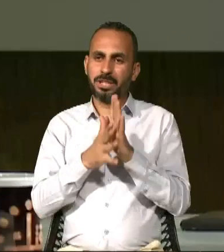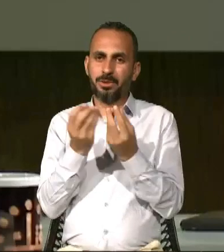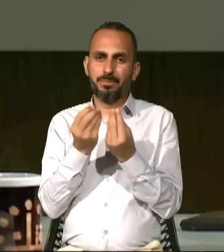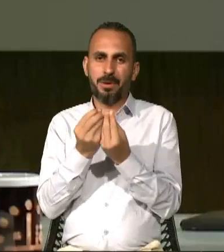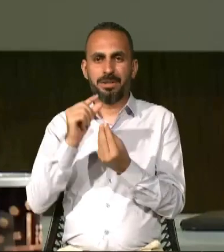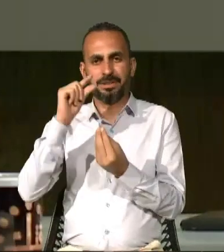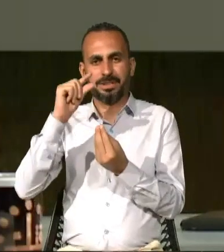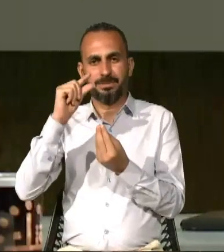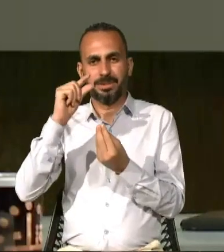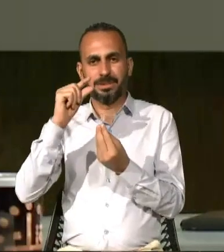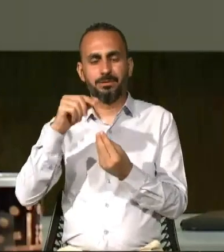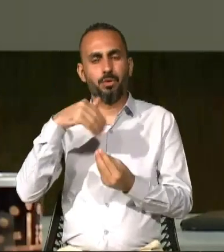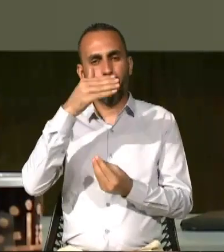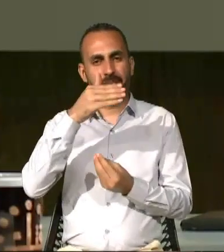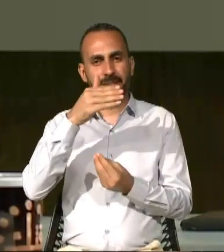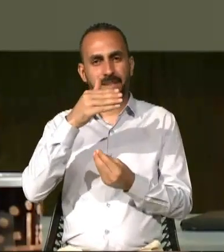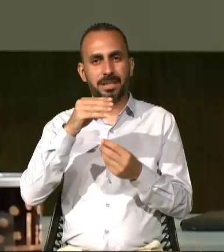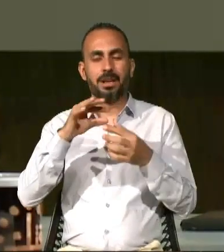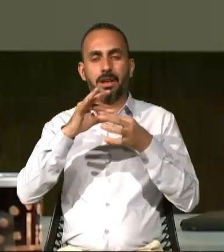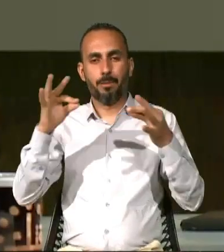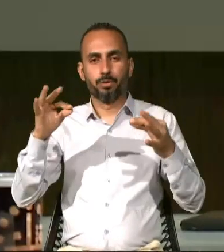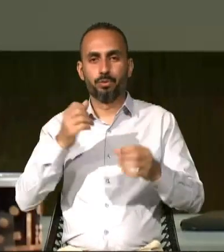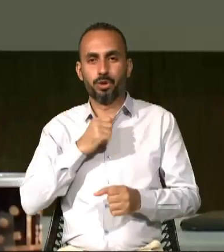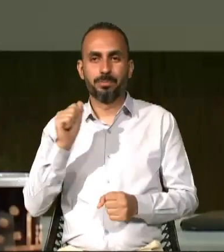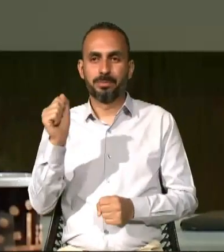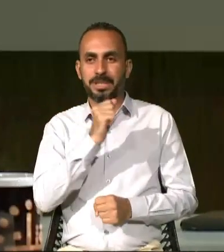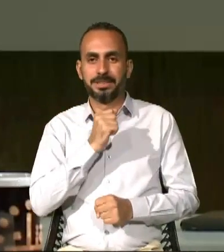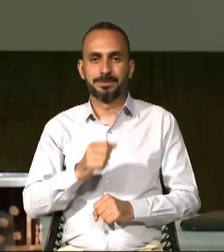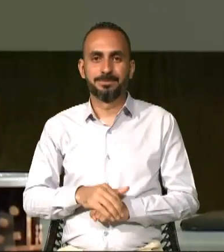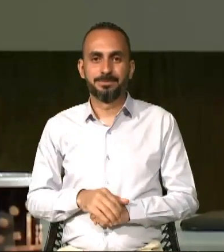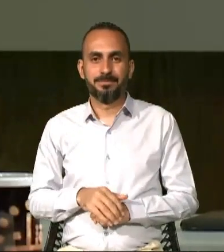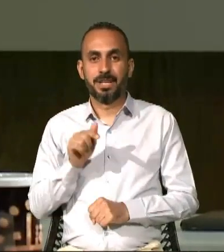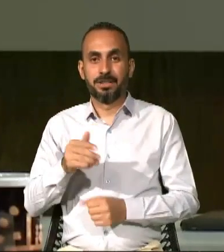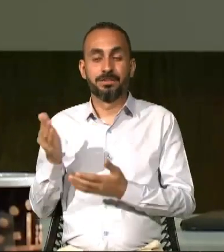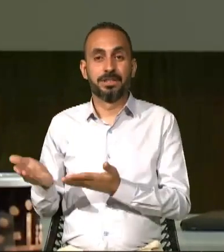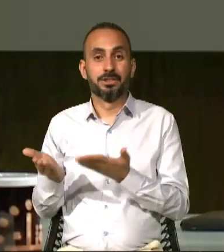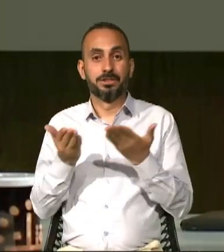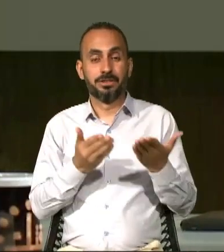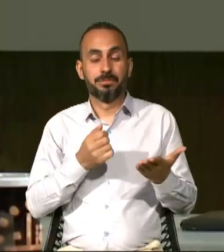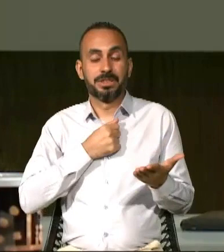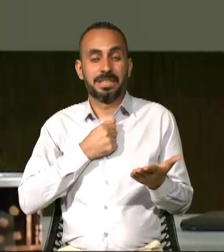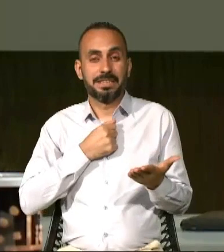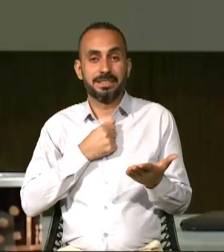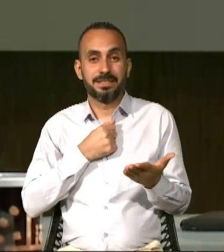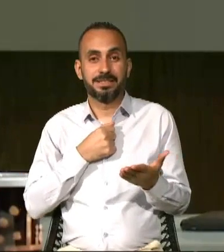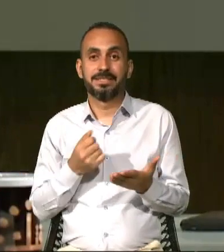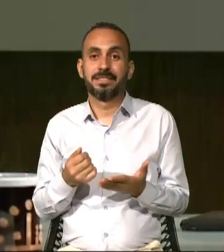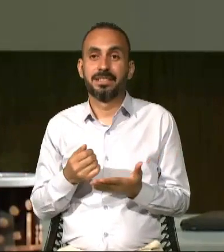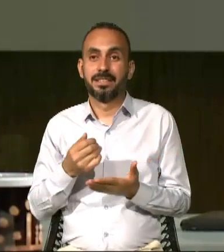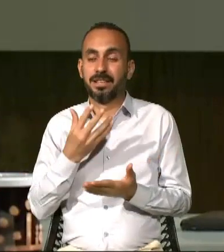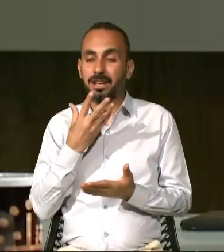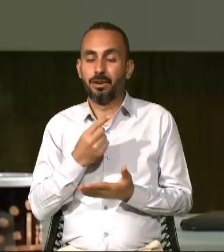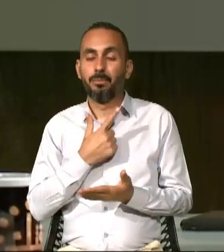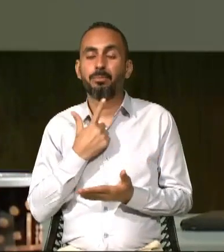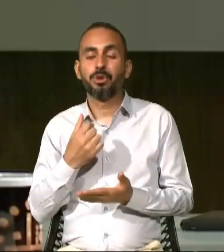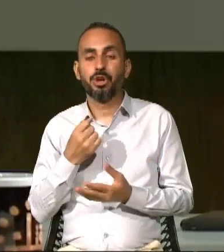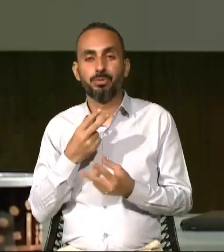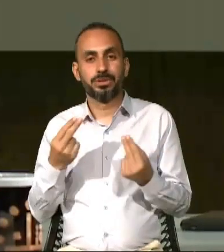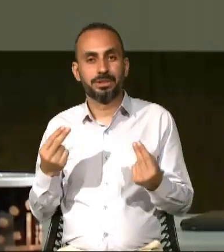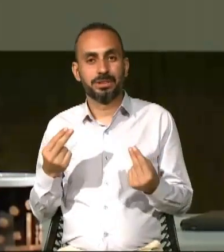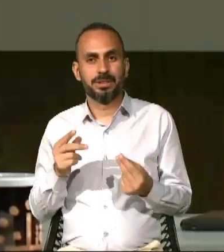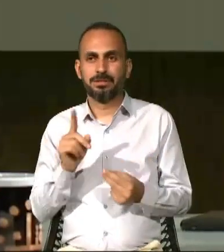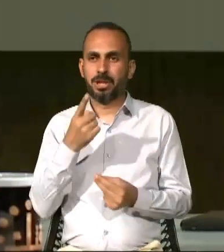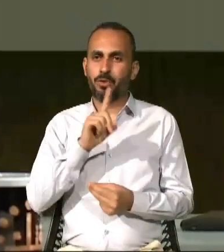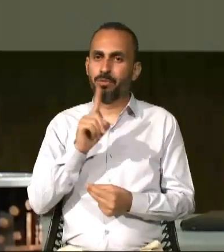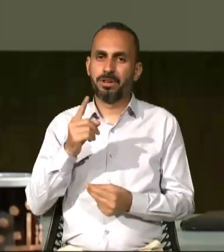وبعد كده نبدا في موضوعنا. طبعا معانا ضيفنا الغالي علينا كلنا، ودي مش اول مره طبعا، هو واحد من ضمن